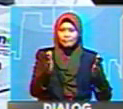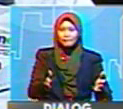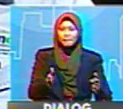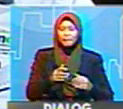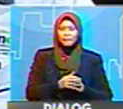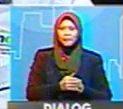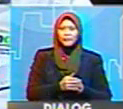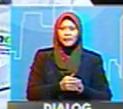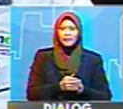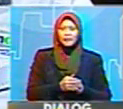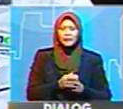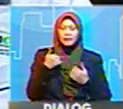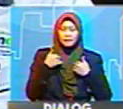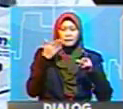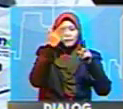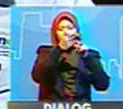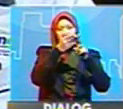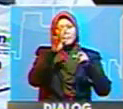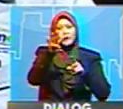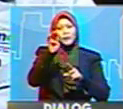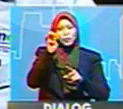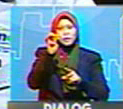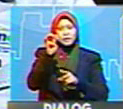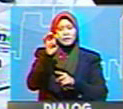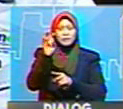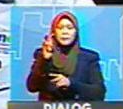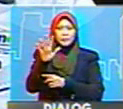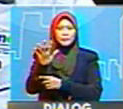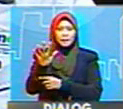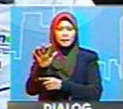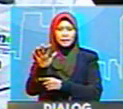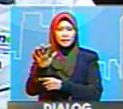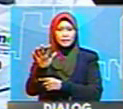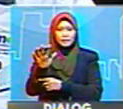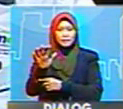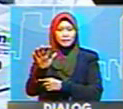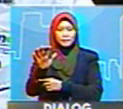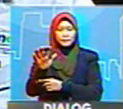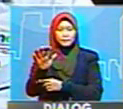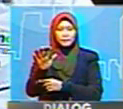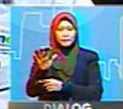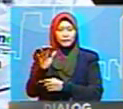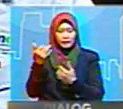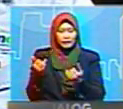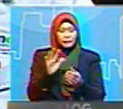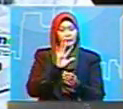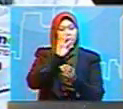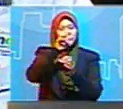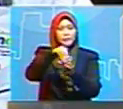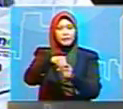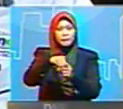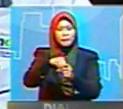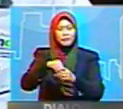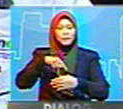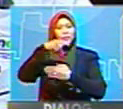seramai 4735 47 dan er yang terlibat dalam